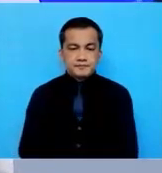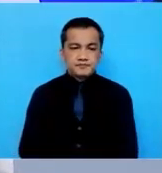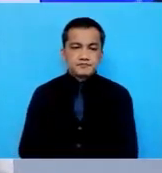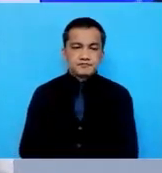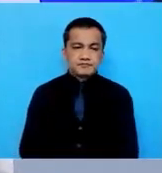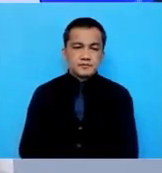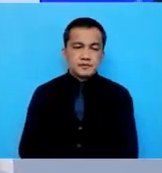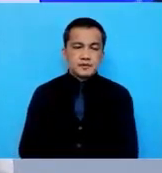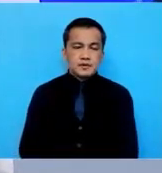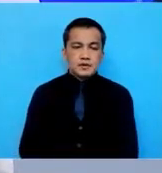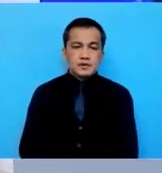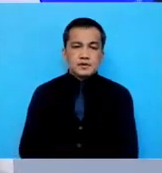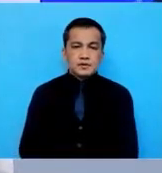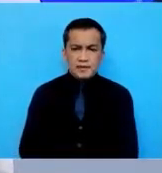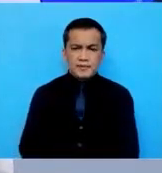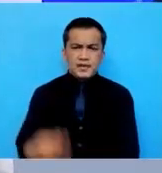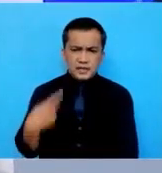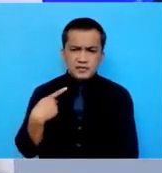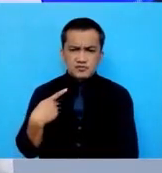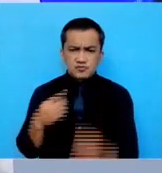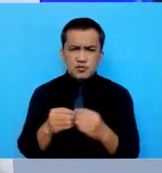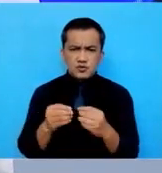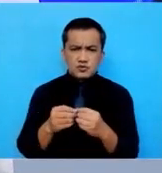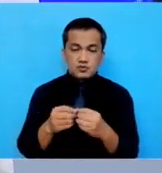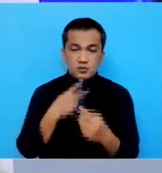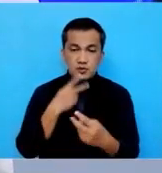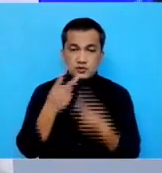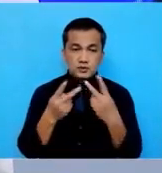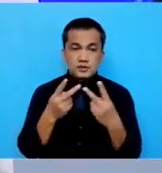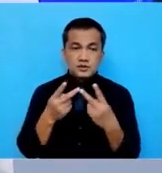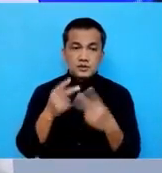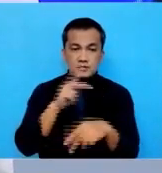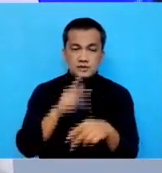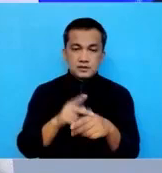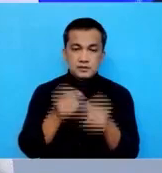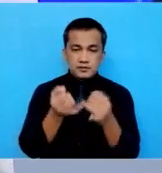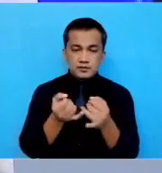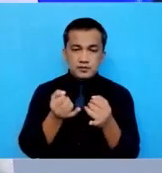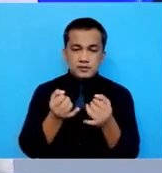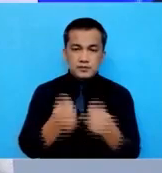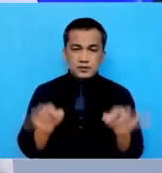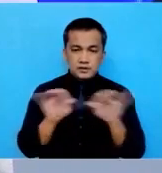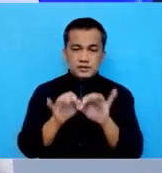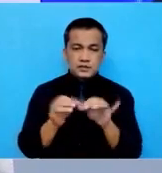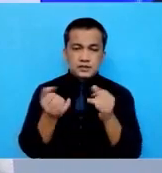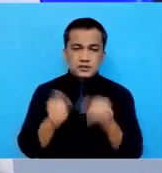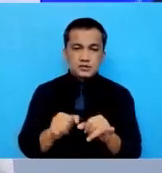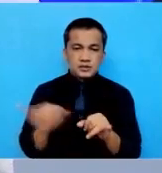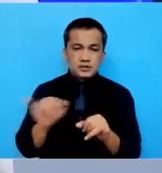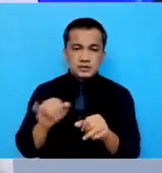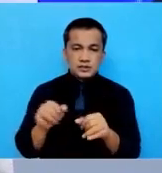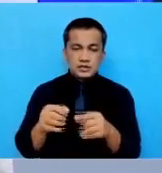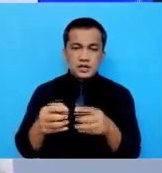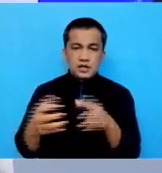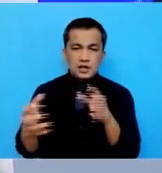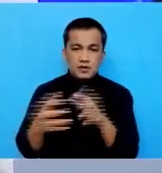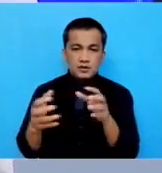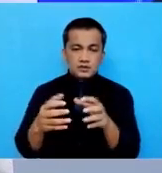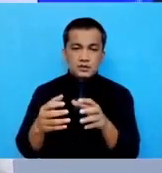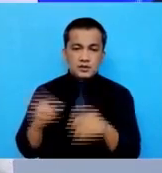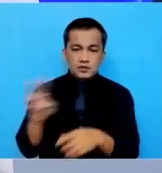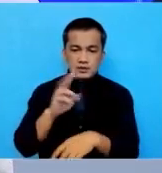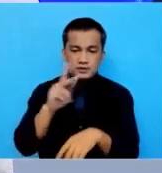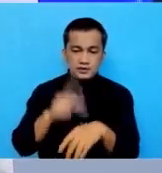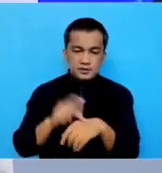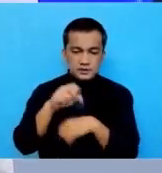Mas magkakaroon ng boses ang Pilipinas sa mahahalagang issue gaya ng sigalot sa West Philippine Sea kung makakakuha tayo ng